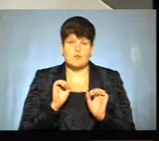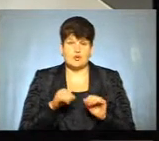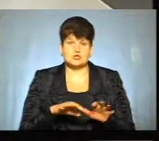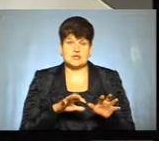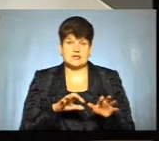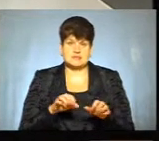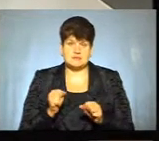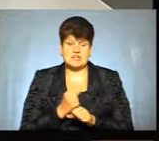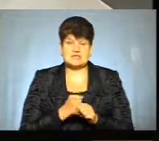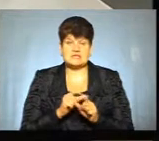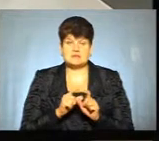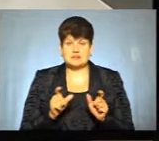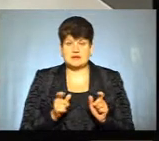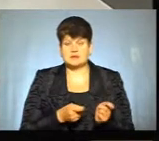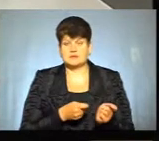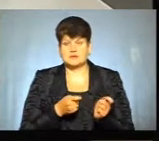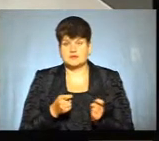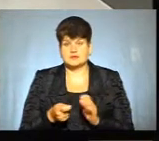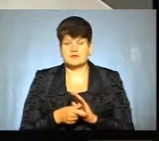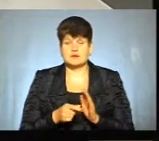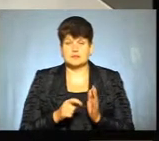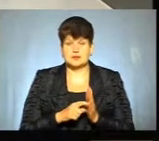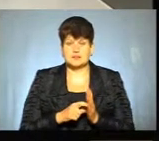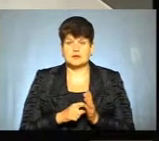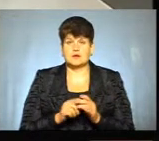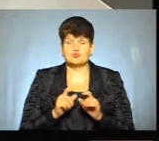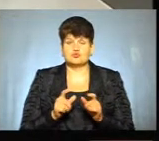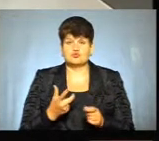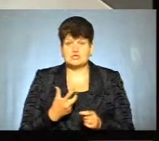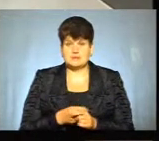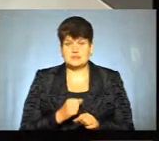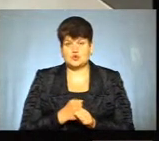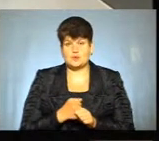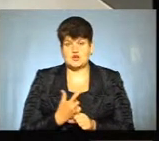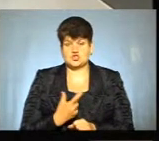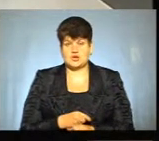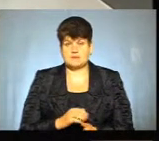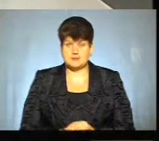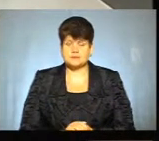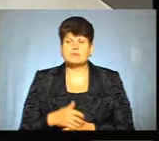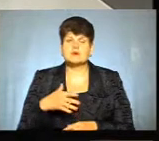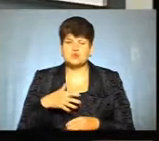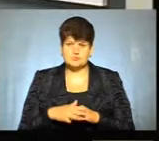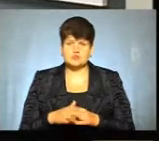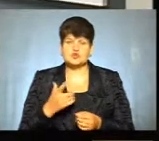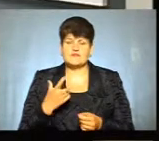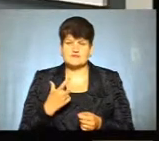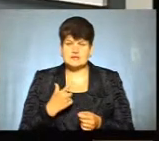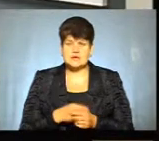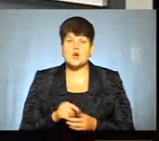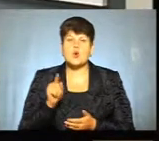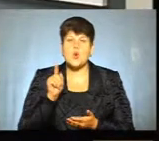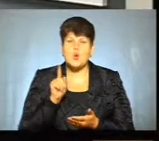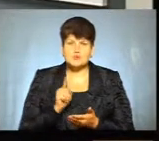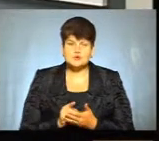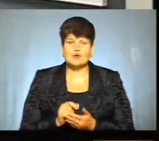з аптеки і доставити до кабінету пункту щеплень, де вам проведуть щеплення. Ми розуміємо, що є вакцинування обов'язкові